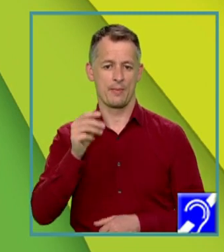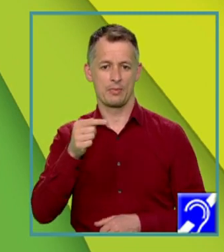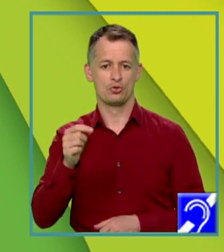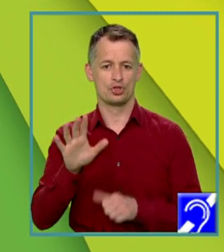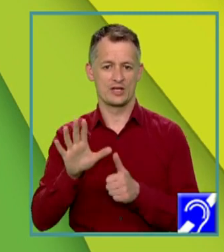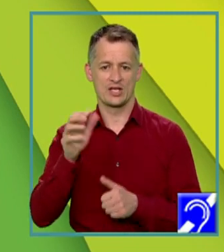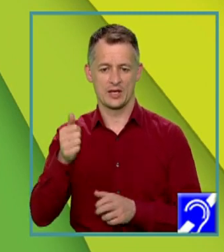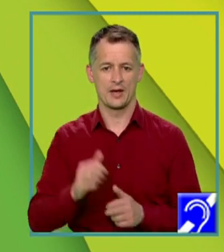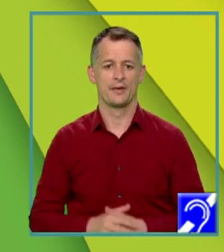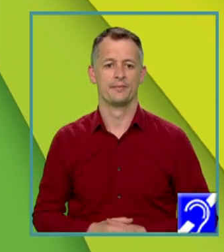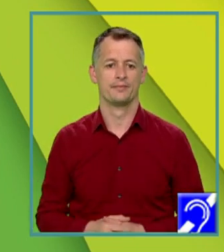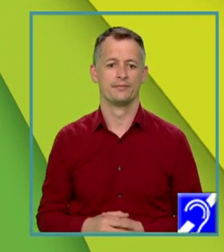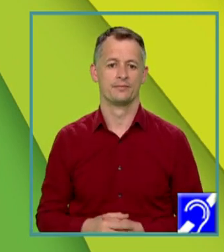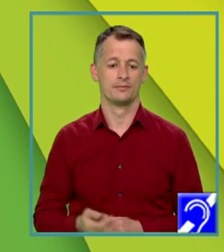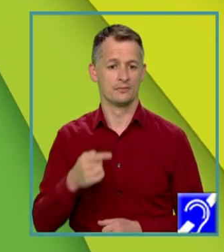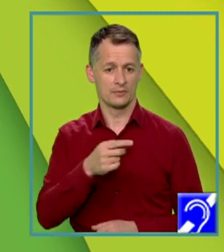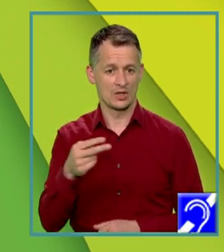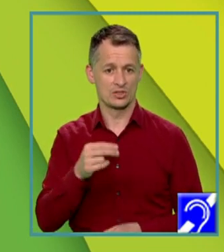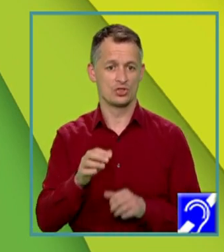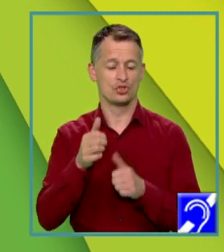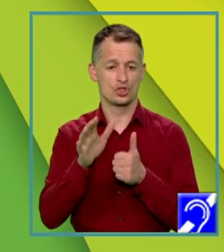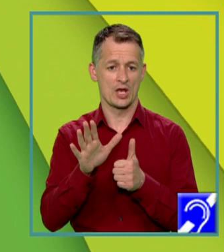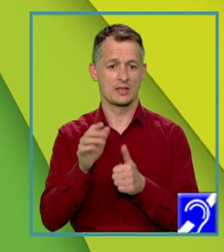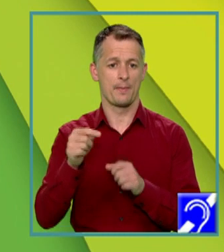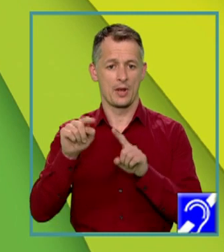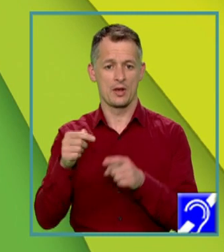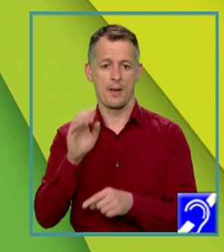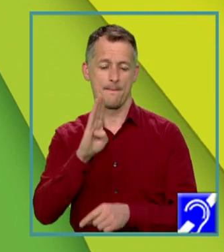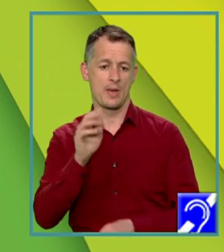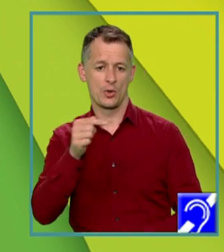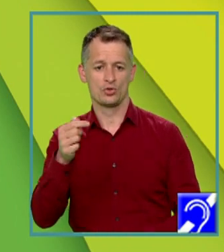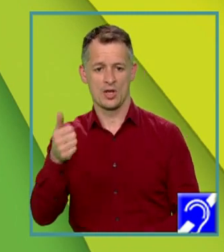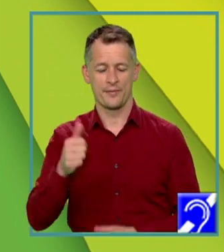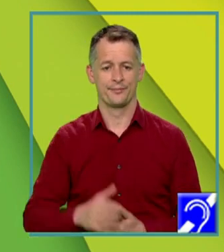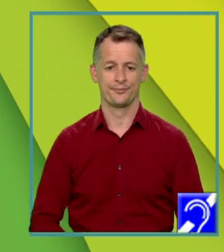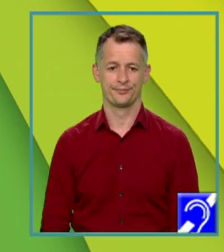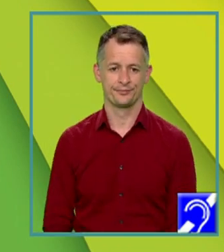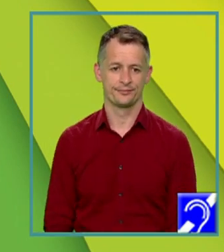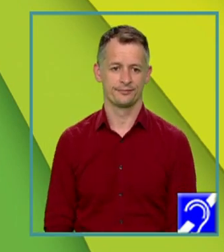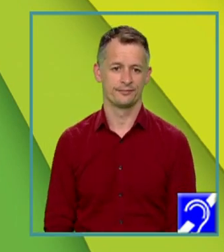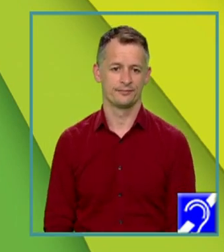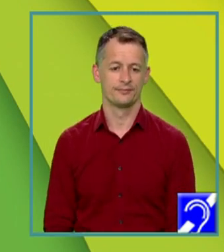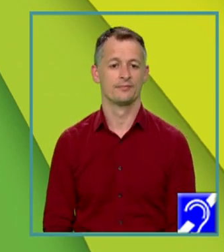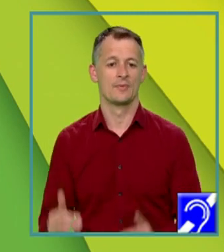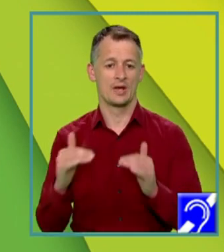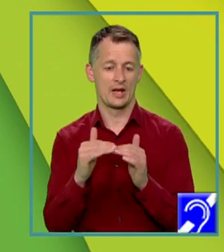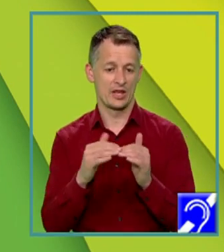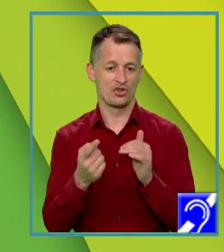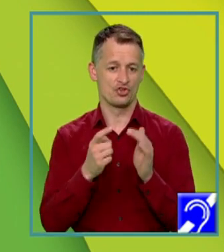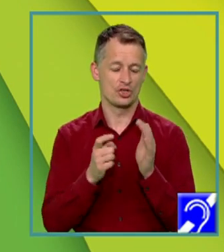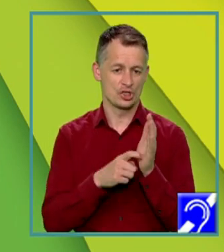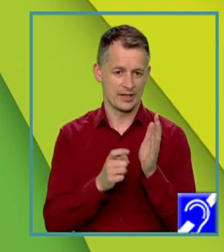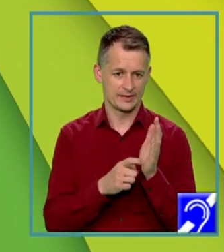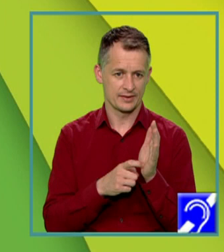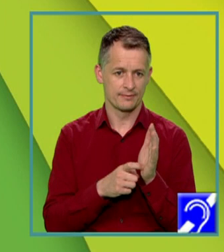minus 6 a egal cu șase pe lângă b minus a Așadar egalitatea din enunțul cerinței